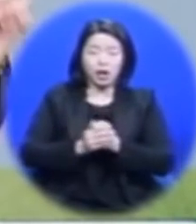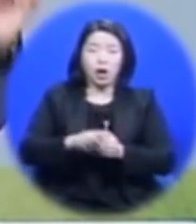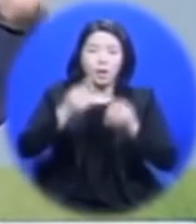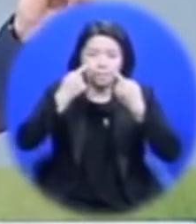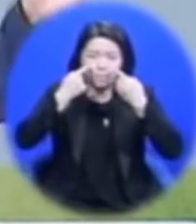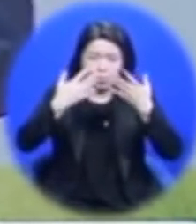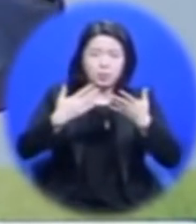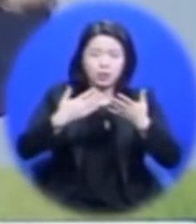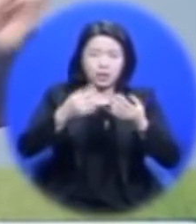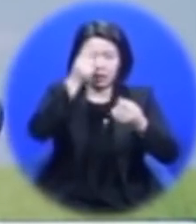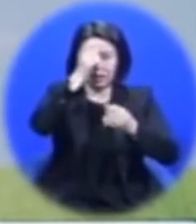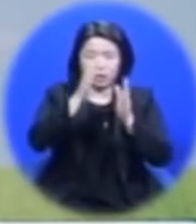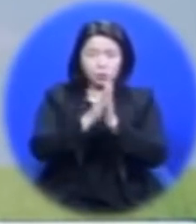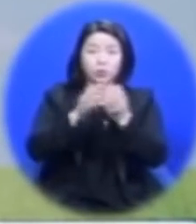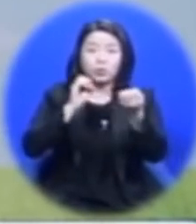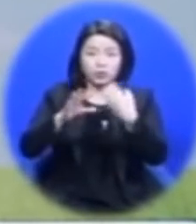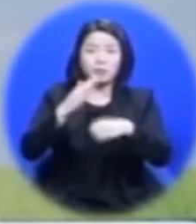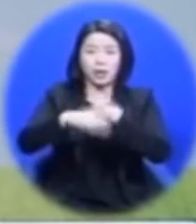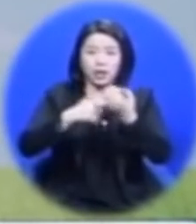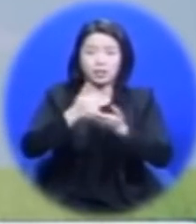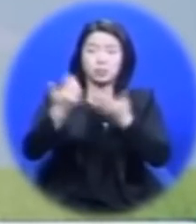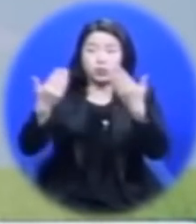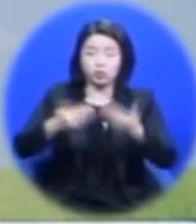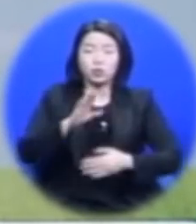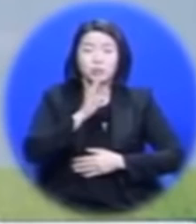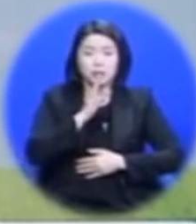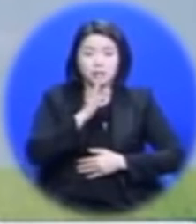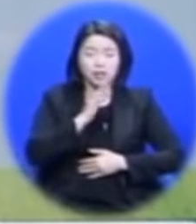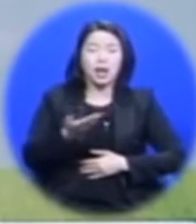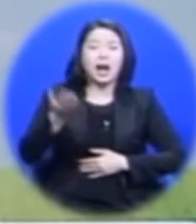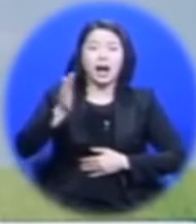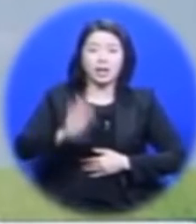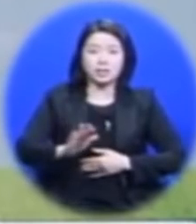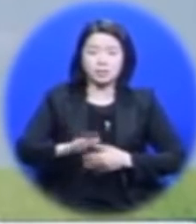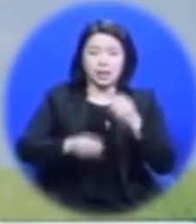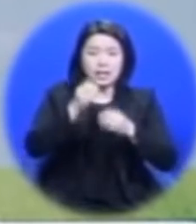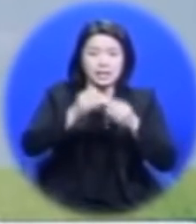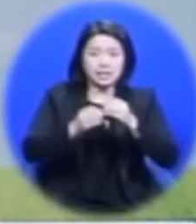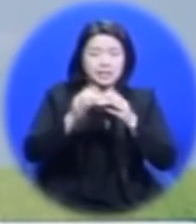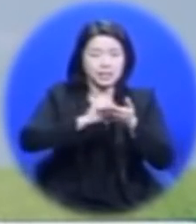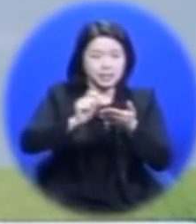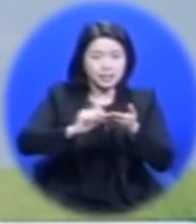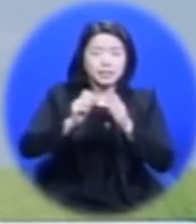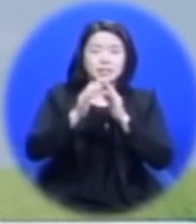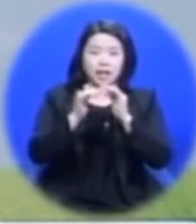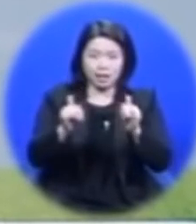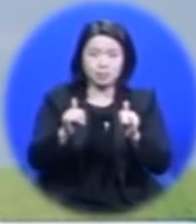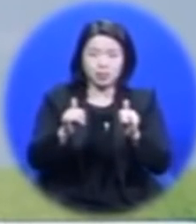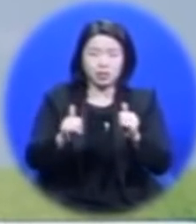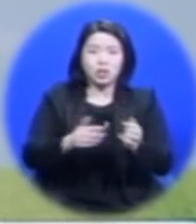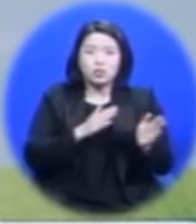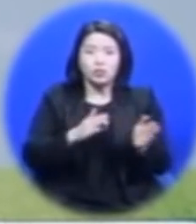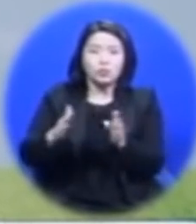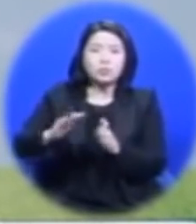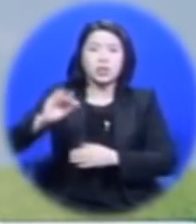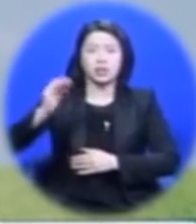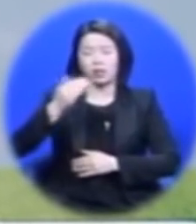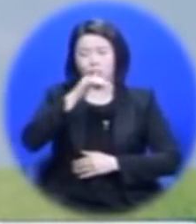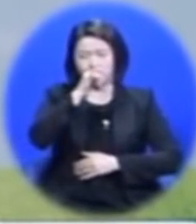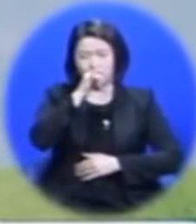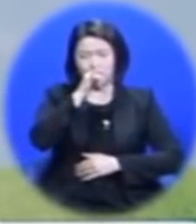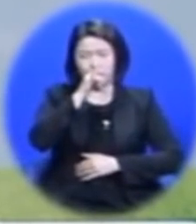분명히 기도 응답은 하나님이 하셨어요. 그러나 시인도 이 시편 기자도 준비가 되어